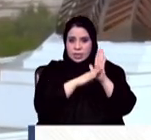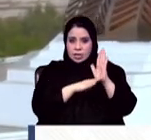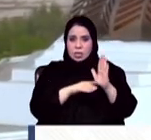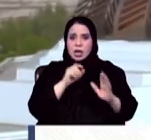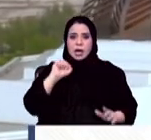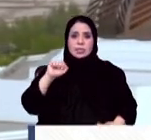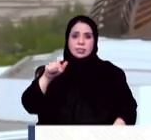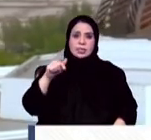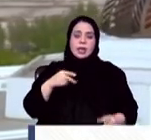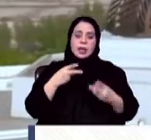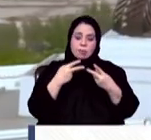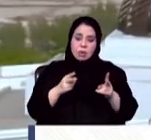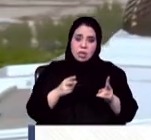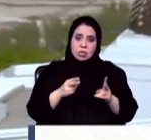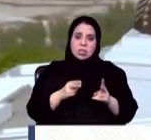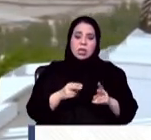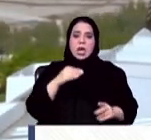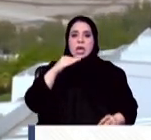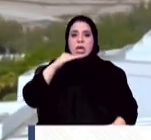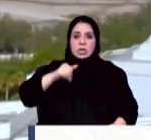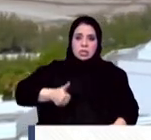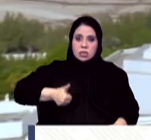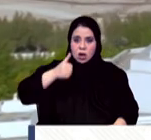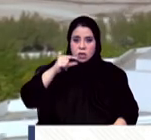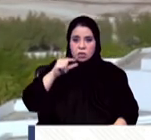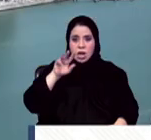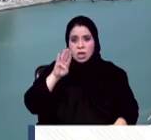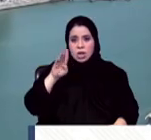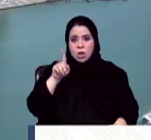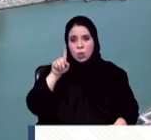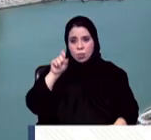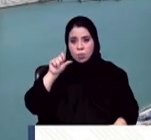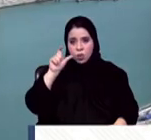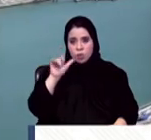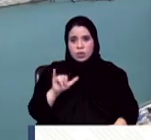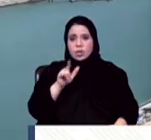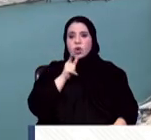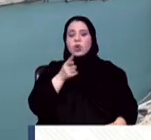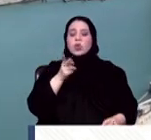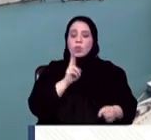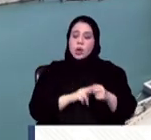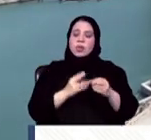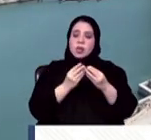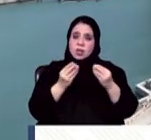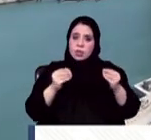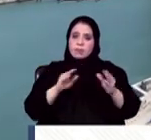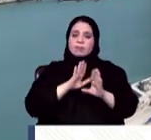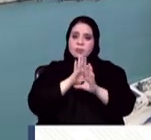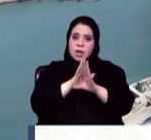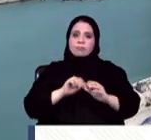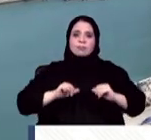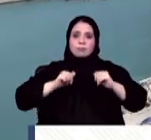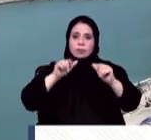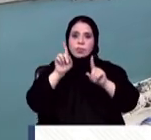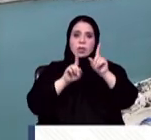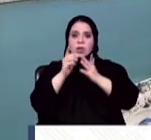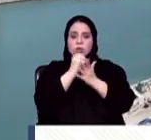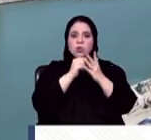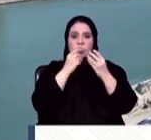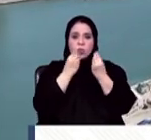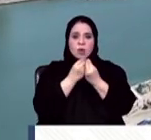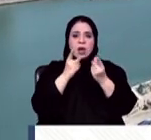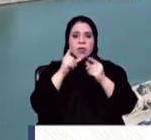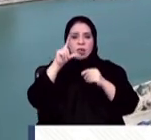الوطنيه لتحقيق الحياد الكربوني واطلاق حزمه من المبادرات لتحقيق اقتصاد منخفض